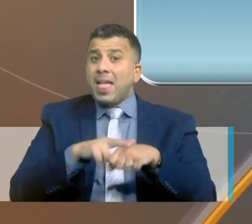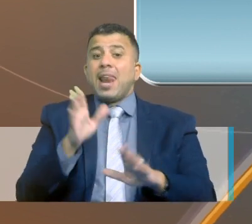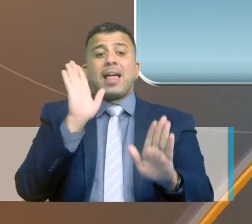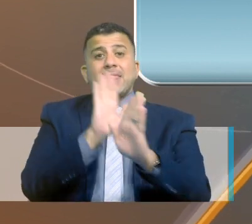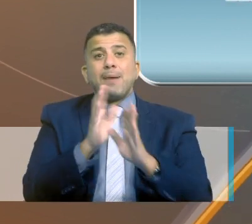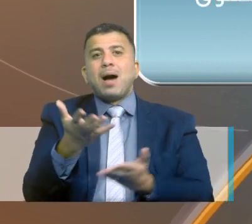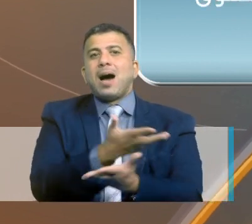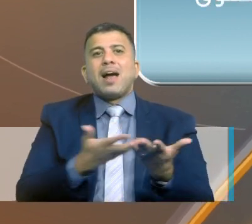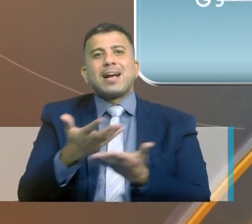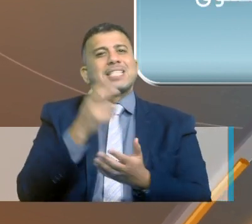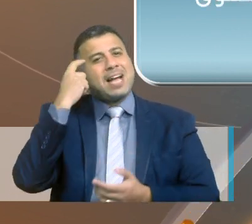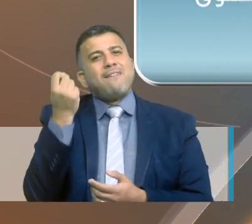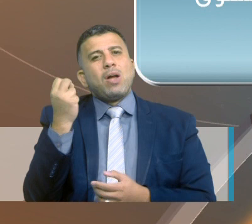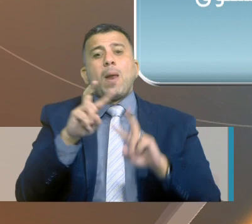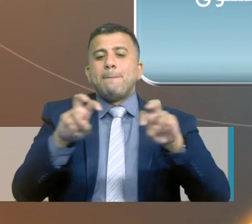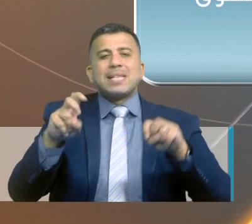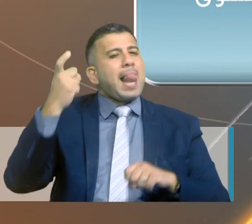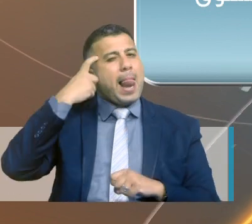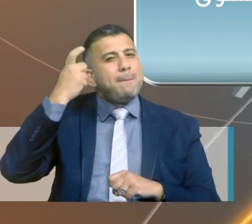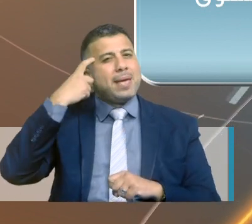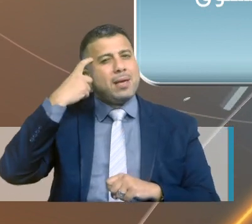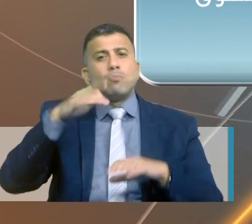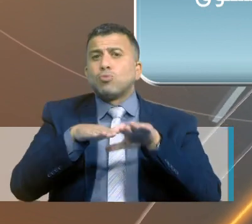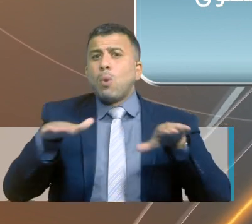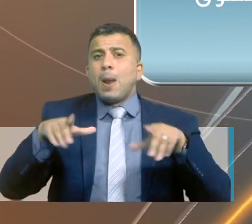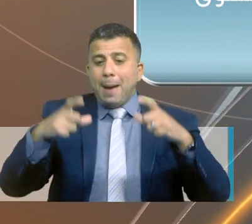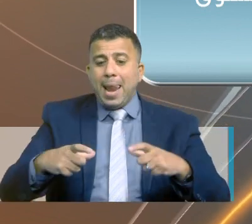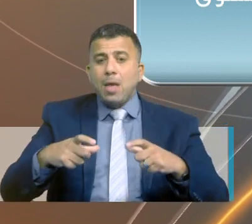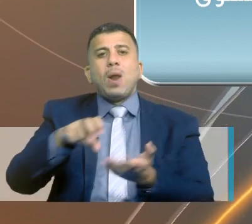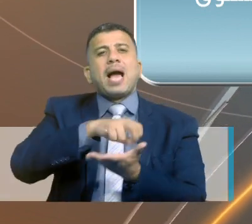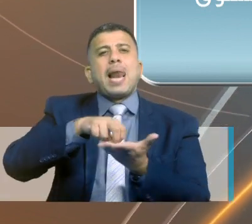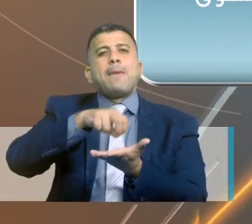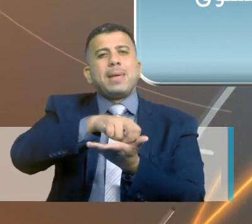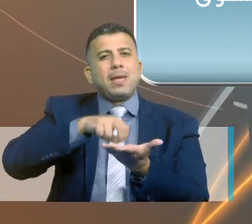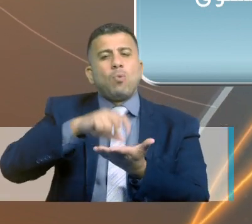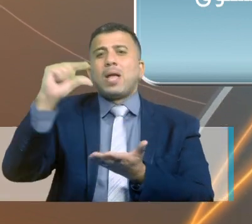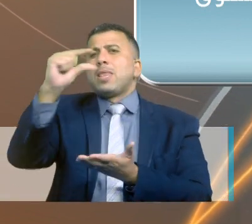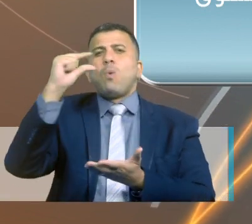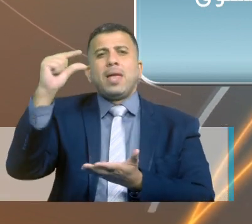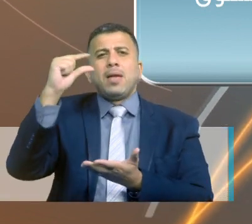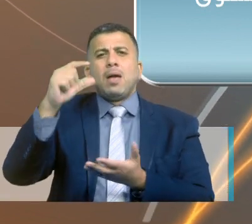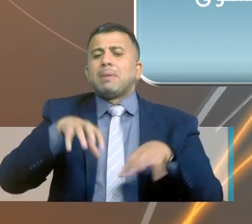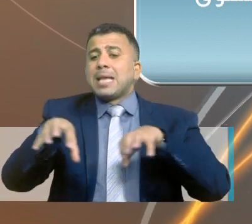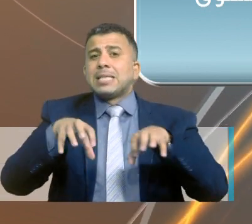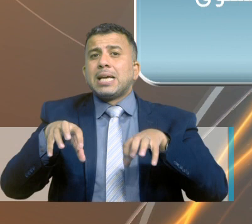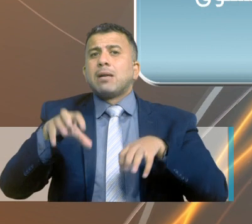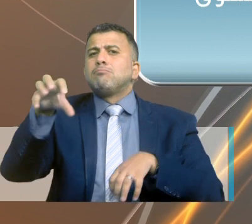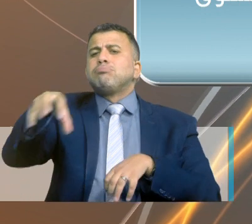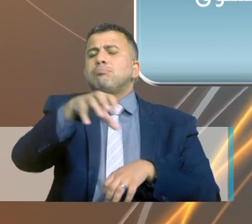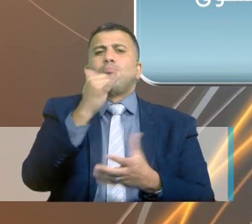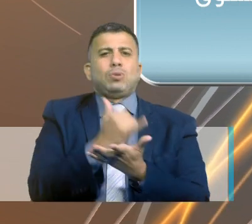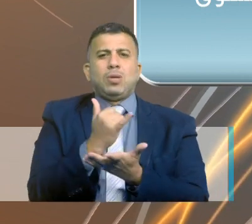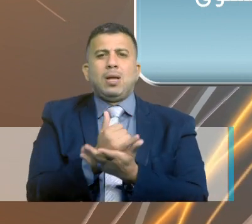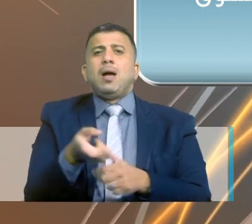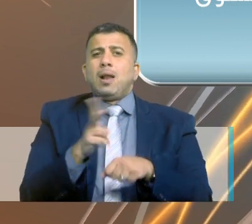كذلك دعم الحركه الثقافيه والبحث العلمي على المستوى المحلي والاقليمي والدولي بالتنسيق مع الجهات